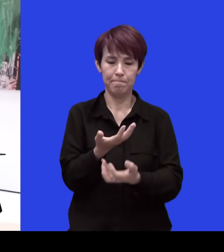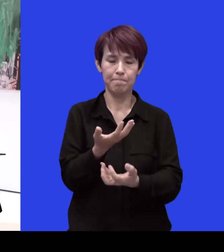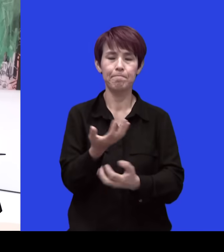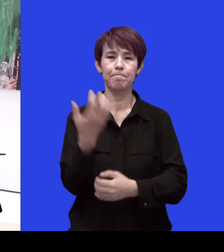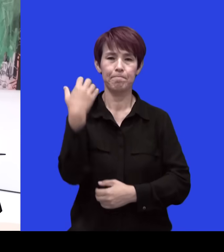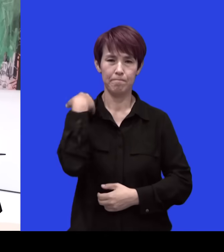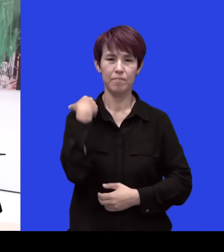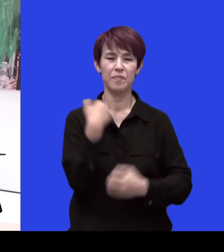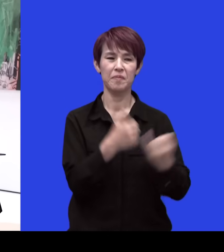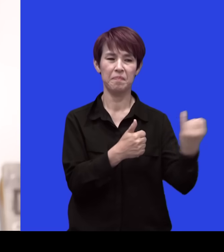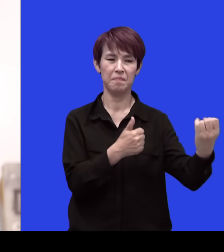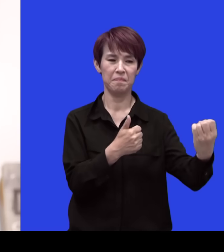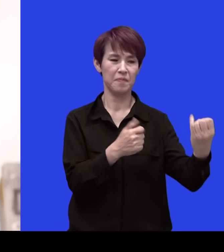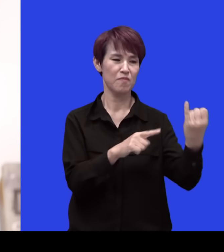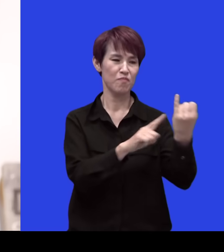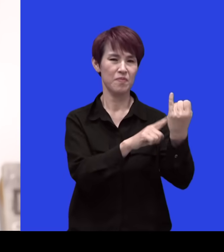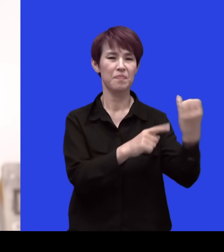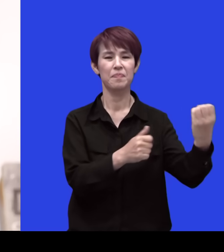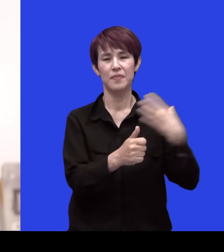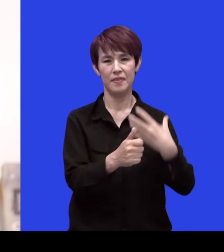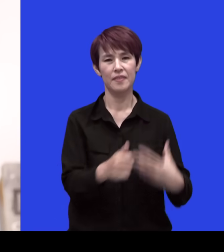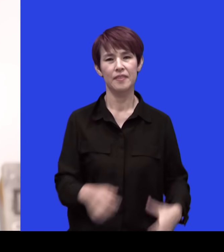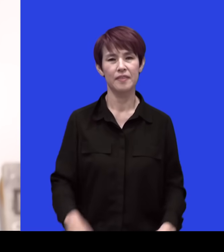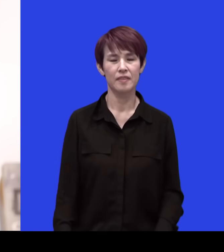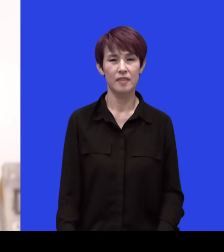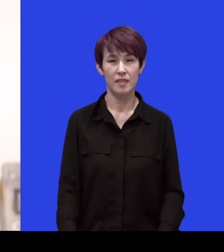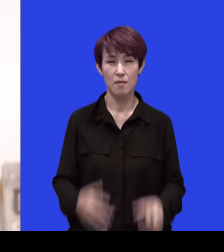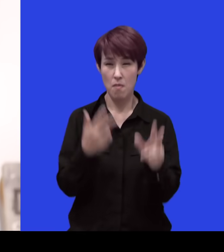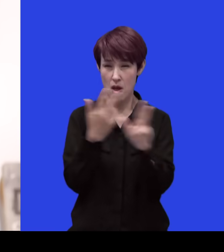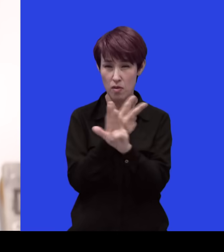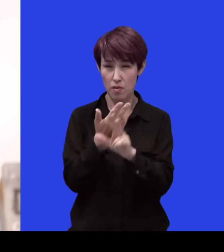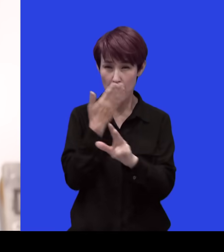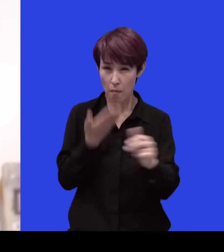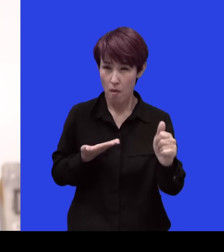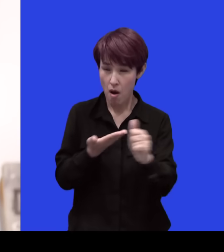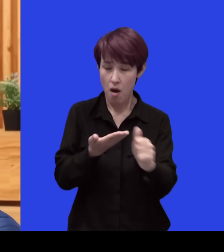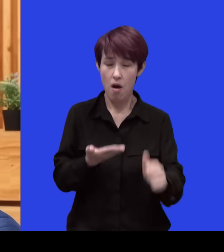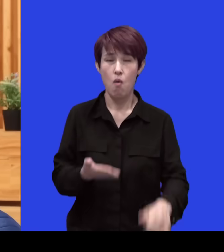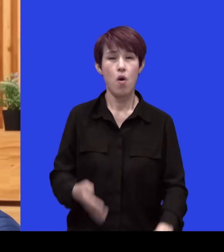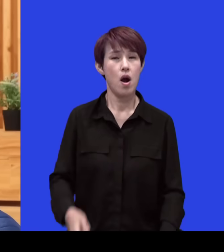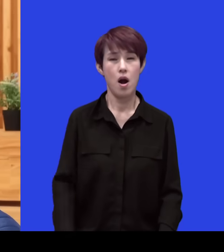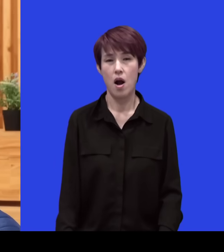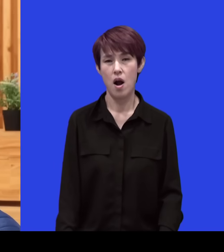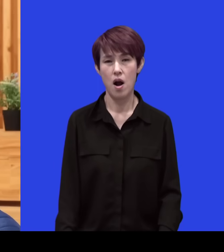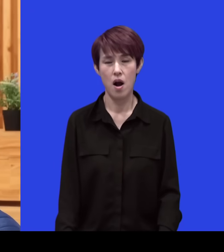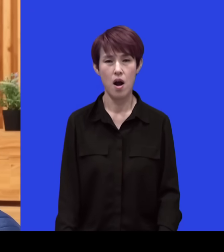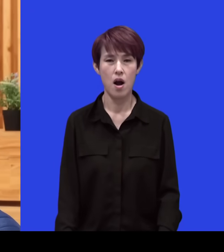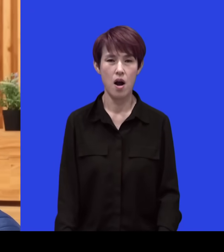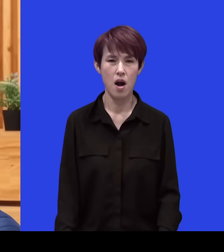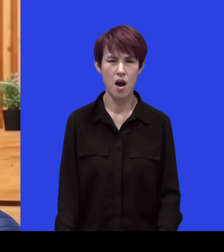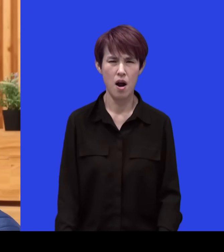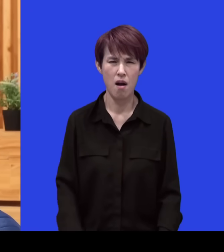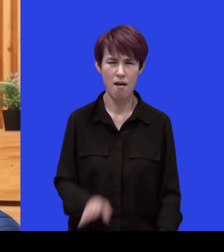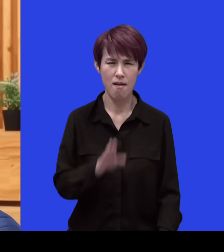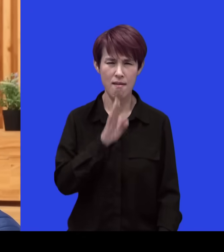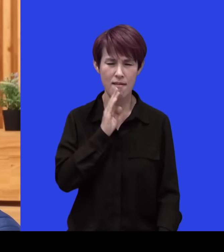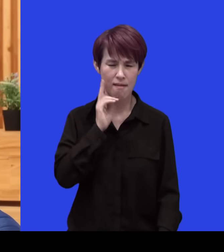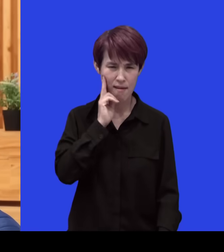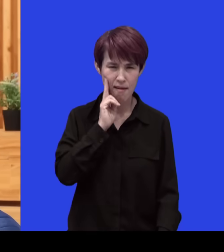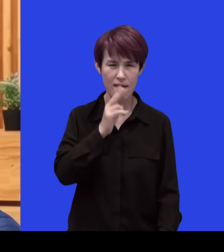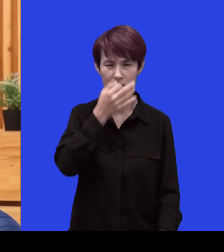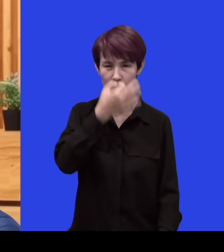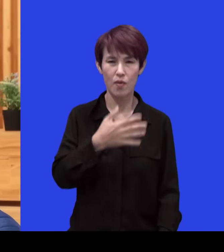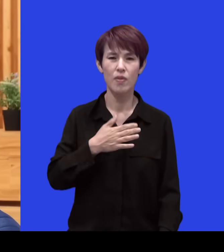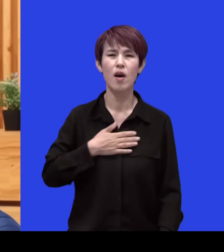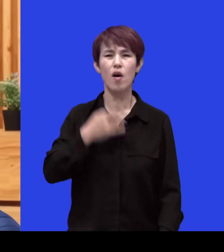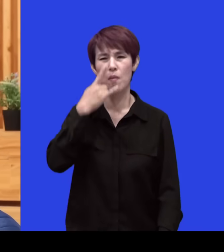또 자기가 선포하고 그걸 하는 거예요. 매주 매주. 그 참 얼마나 네. 힘든데요. 틈이 예. 아니거든요, 그거 또 진짜. 제